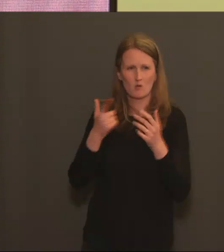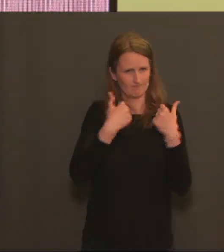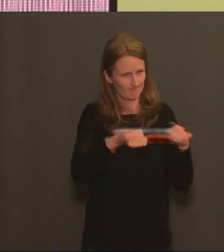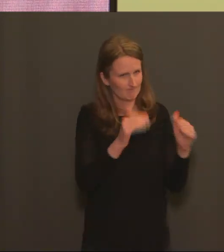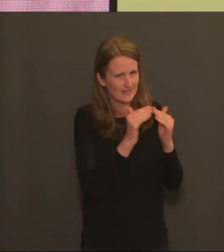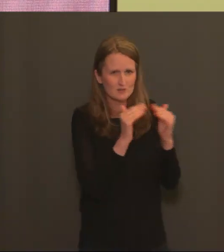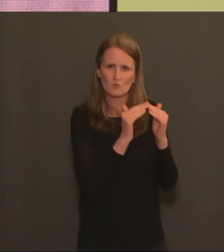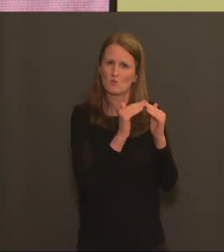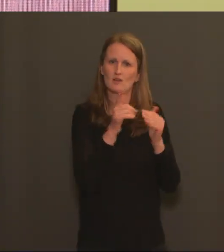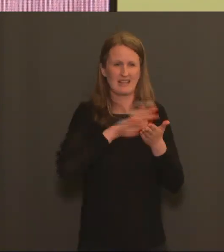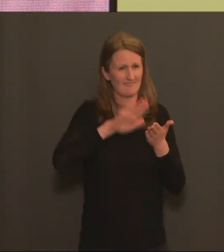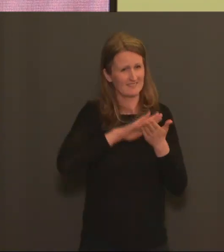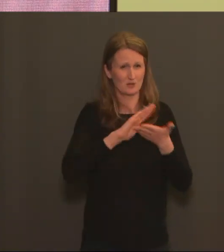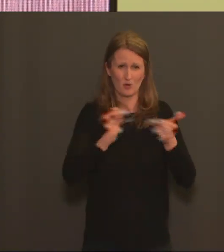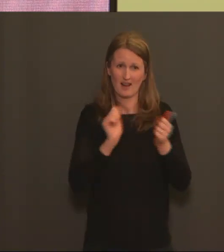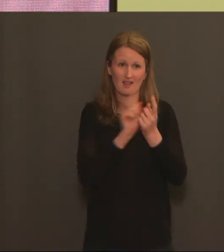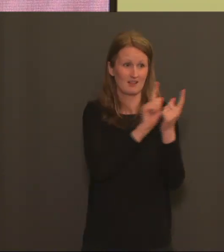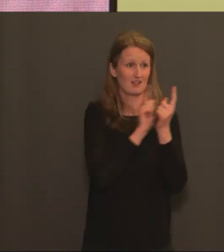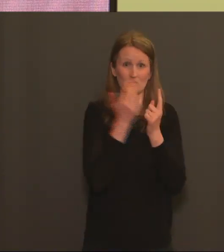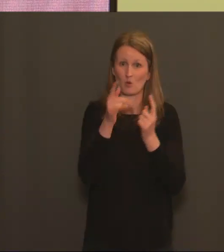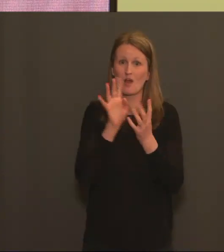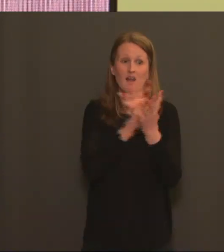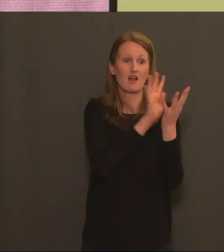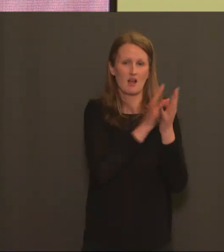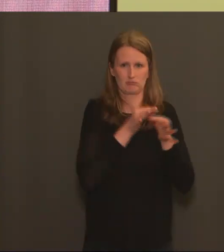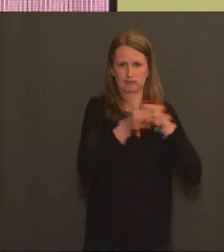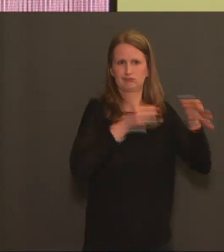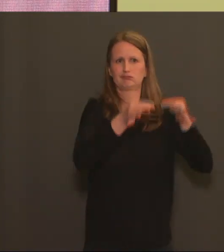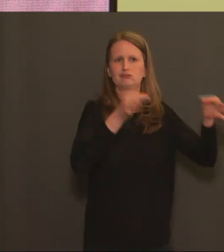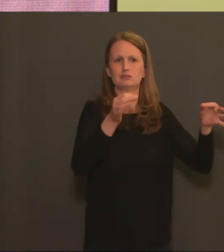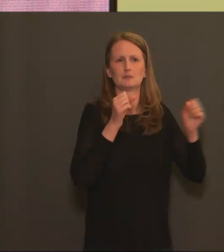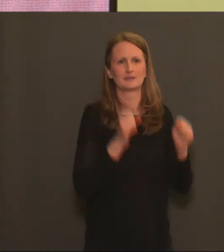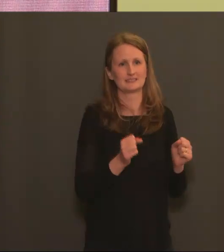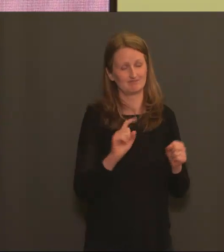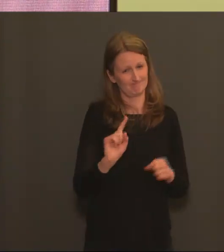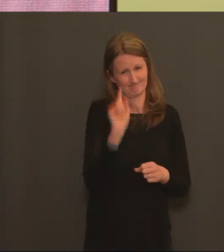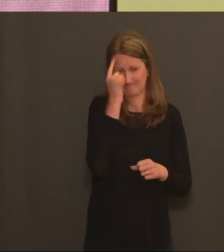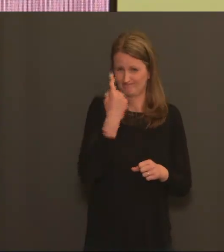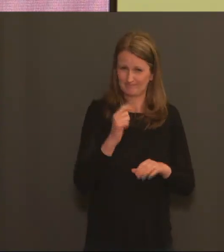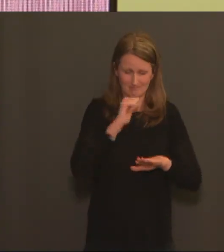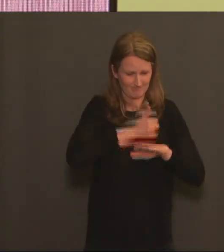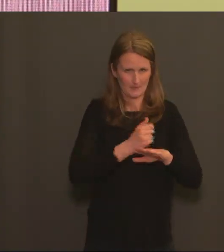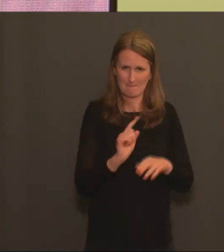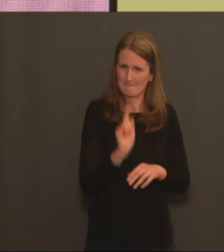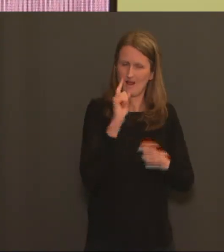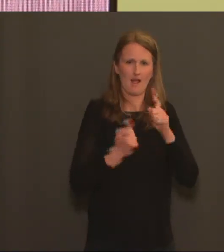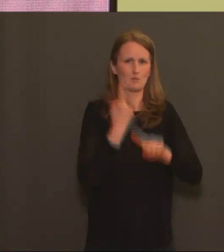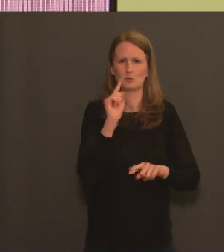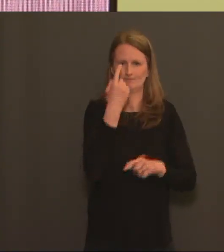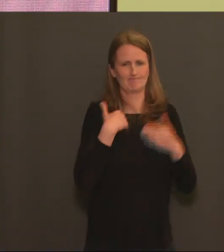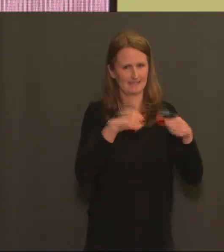reste une condition de base pour permettre le relâchement d'un certain nombre de mesures qui nous contraignent tous. On en est